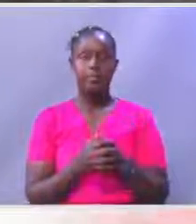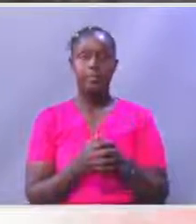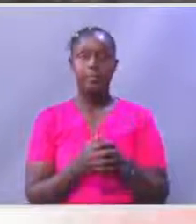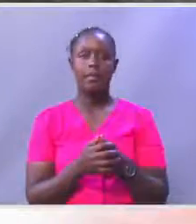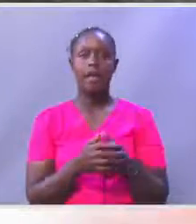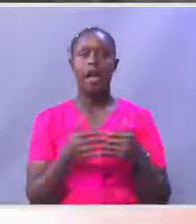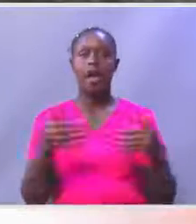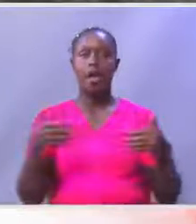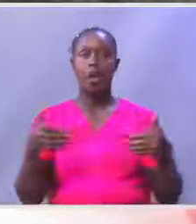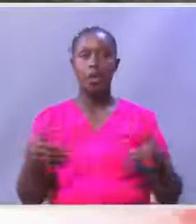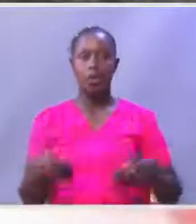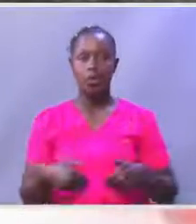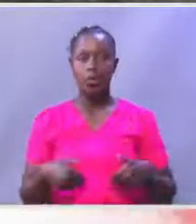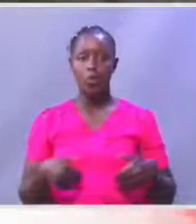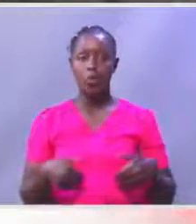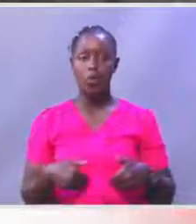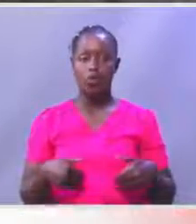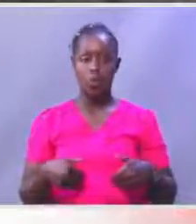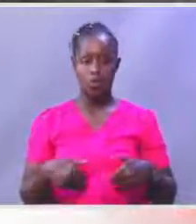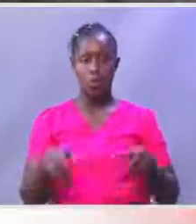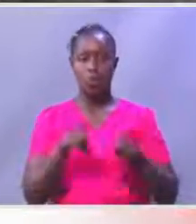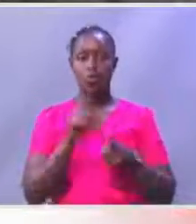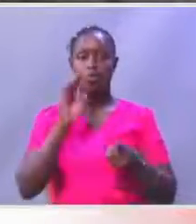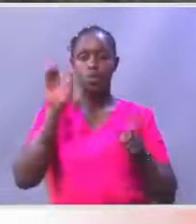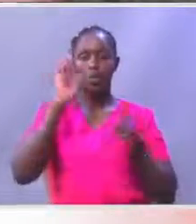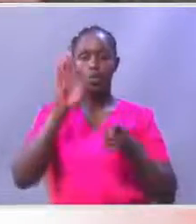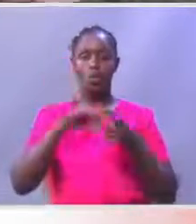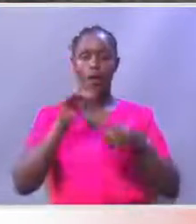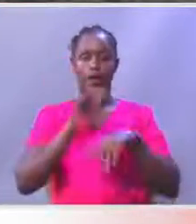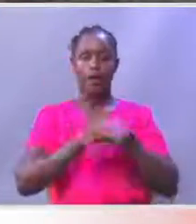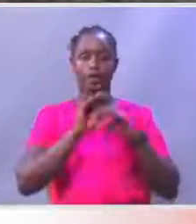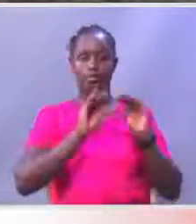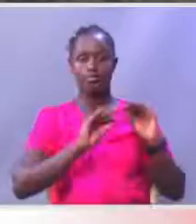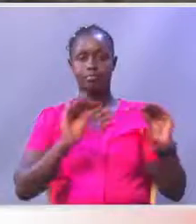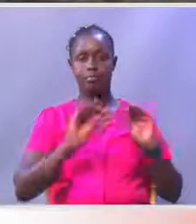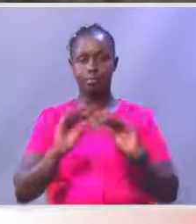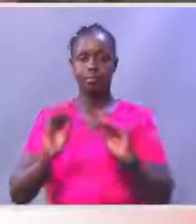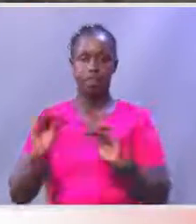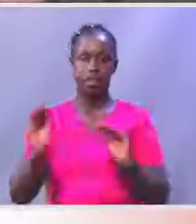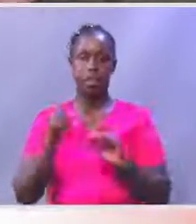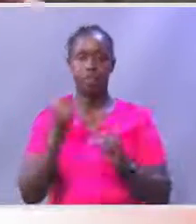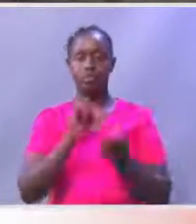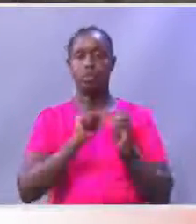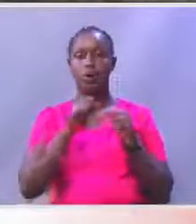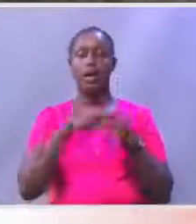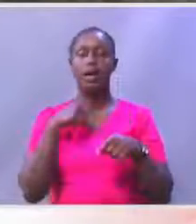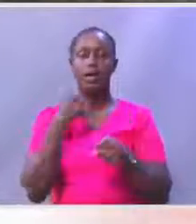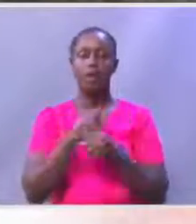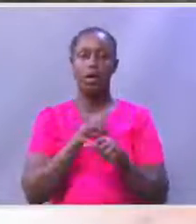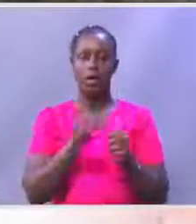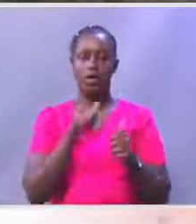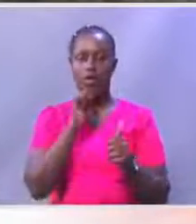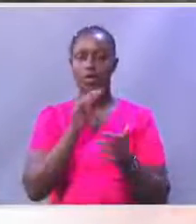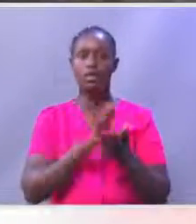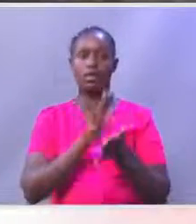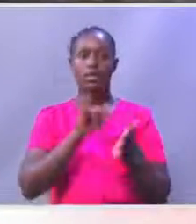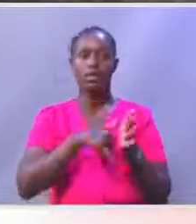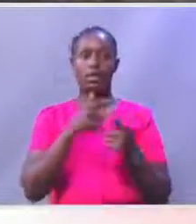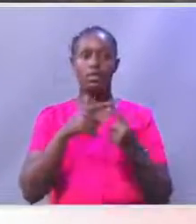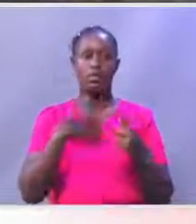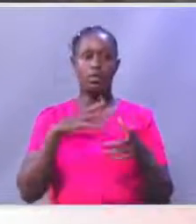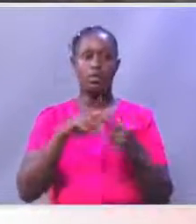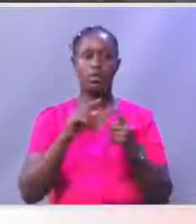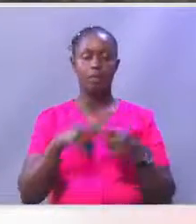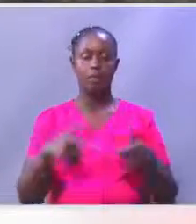vijana wakipata mafunzo wapate kazi ya maana. Pana kazi ya kusukuma wilbaro. Sawa